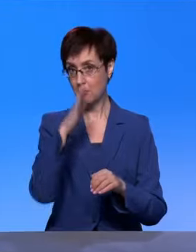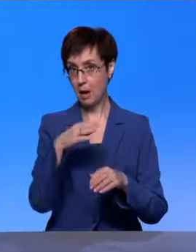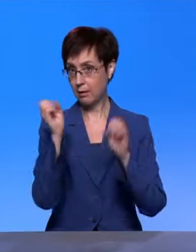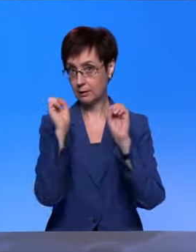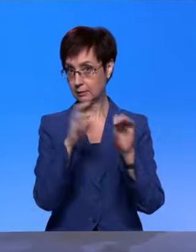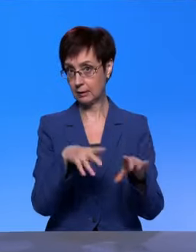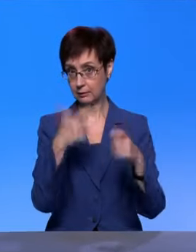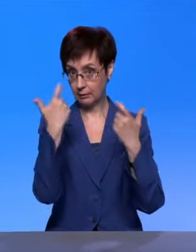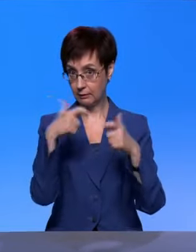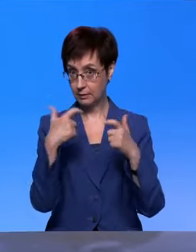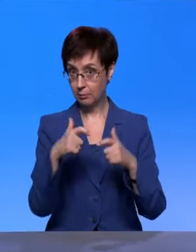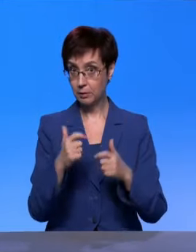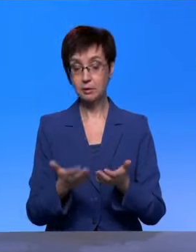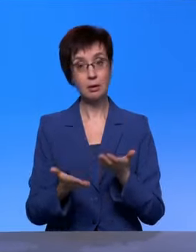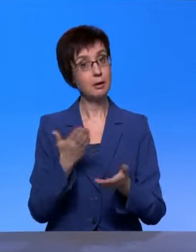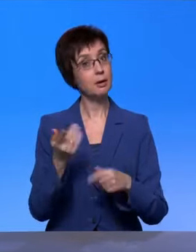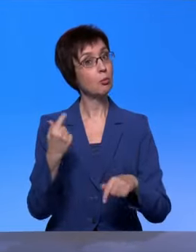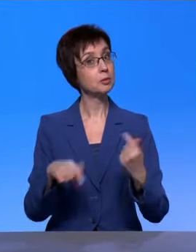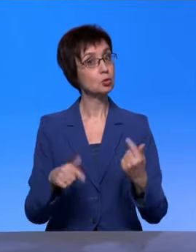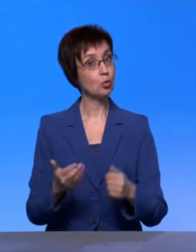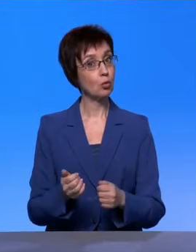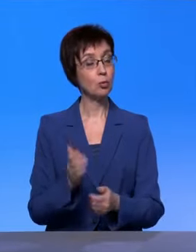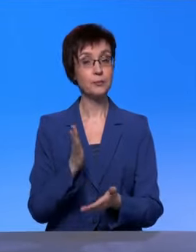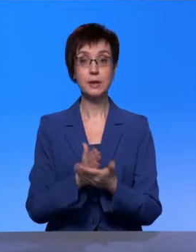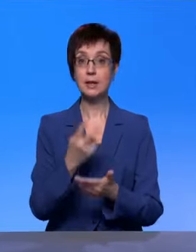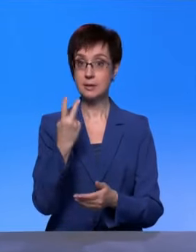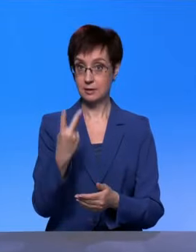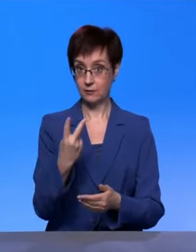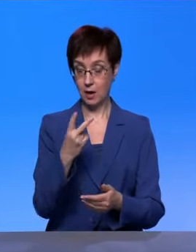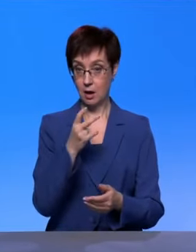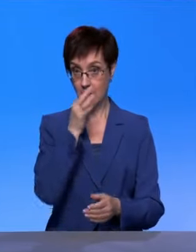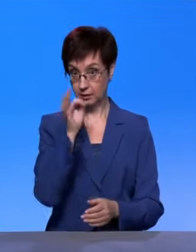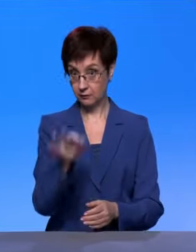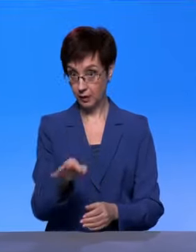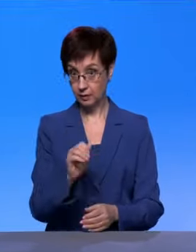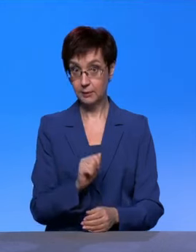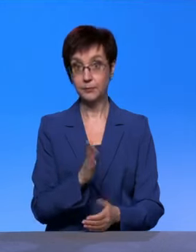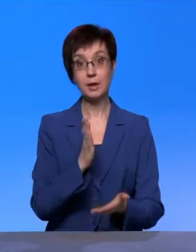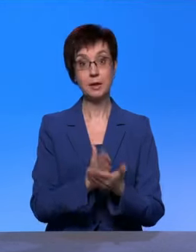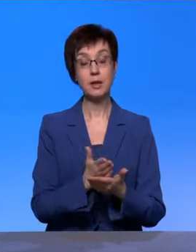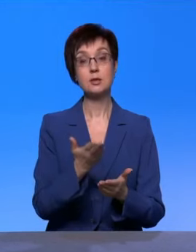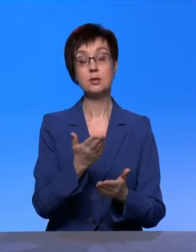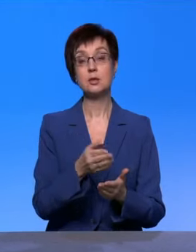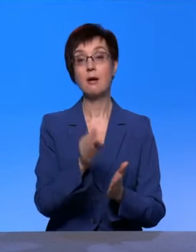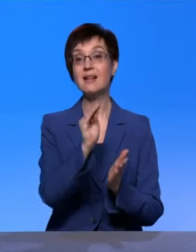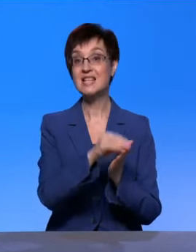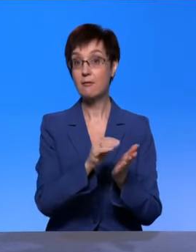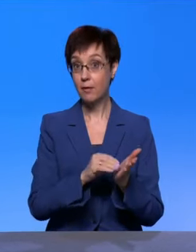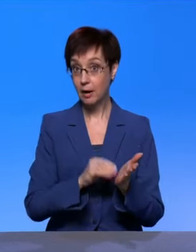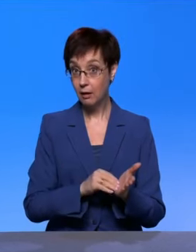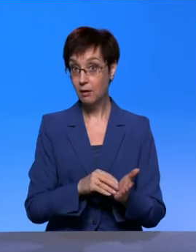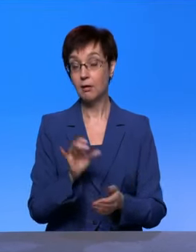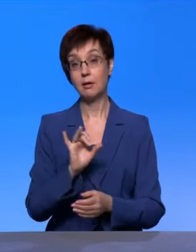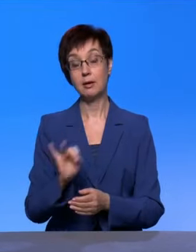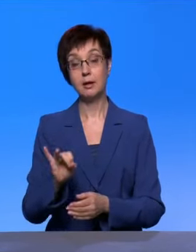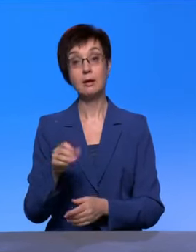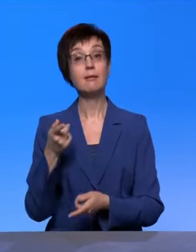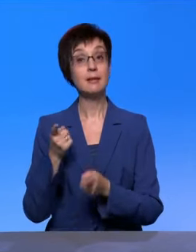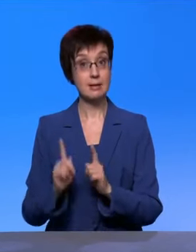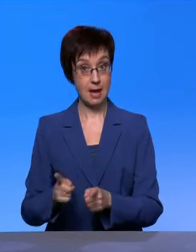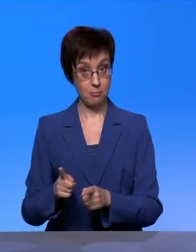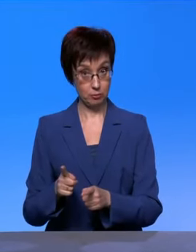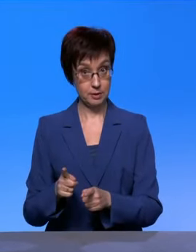Есть два ответа на этот вопрос. Так. В цифрах и на самом деле. Так. Вот на самом